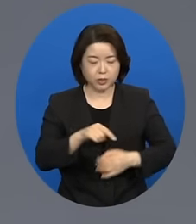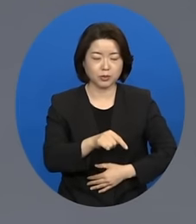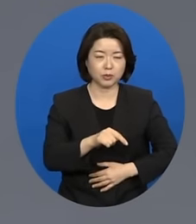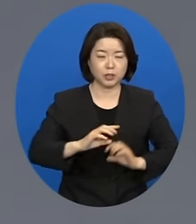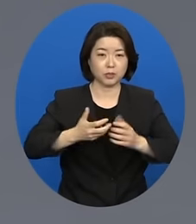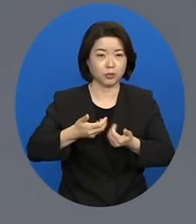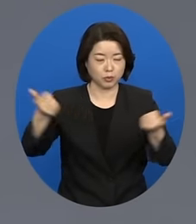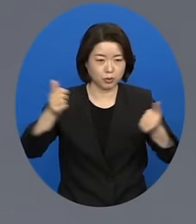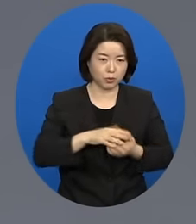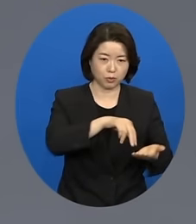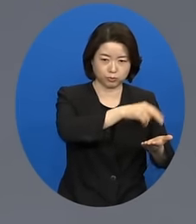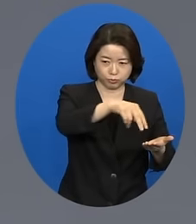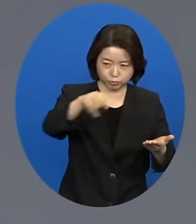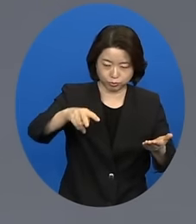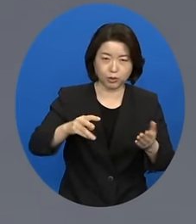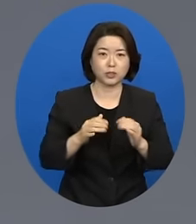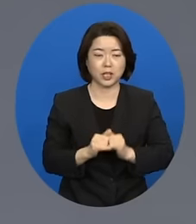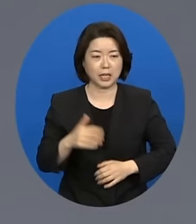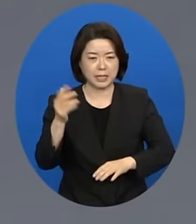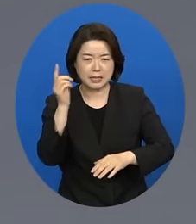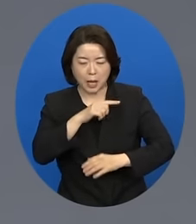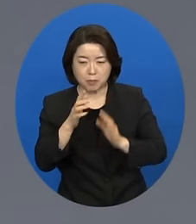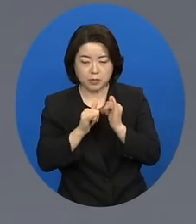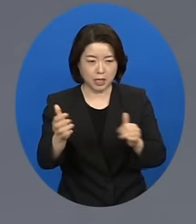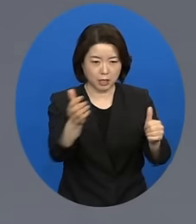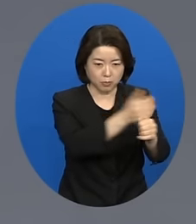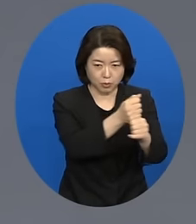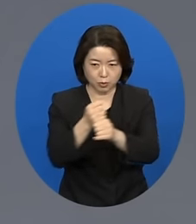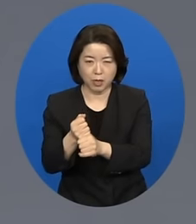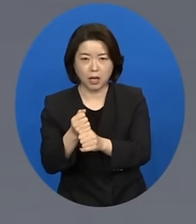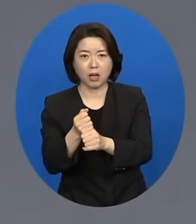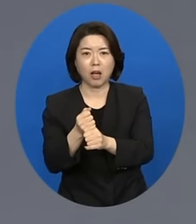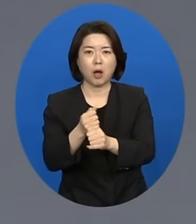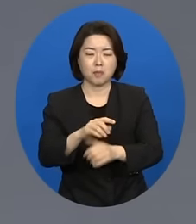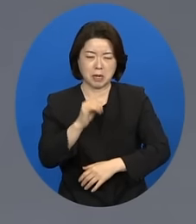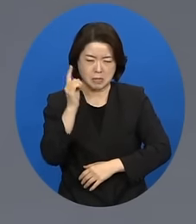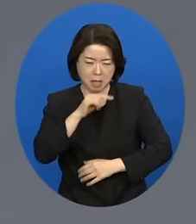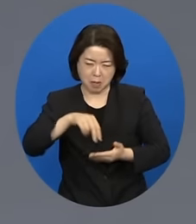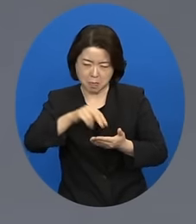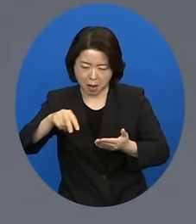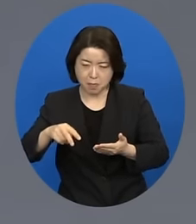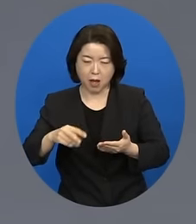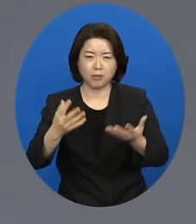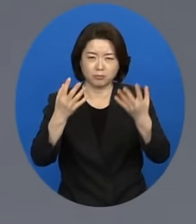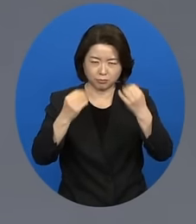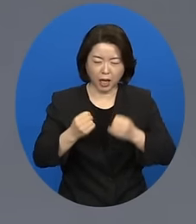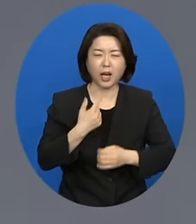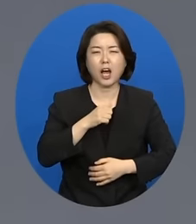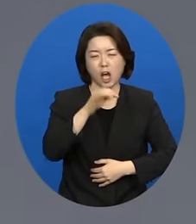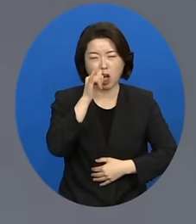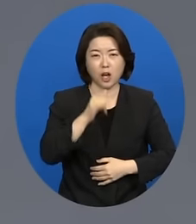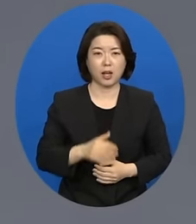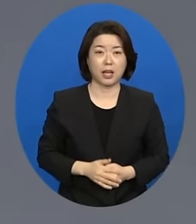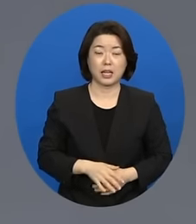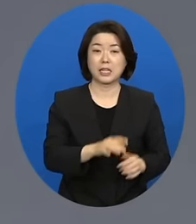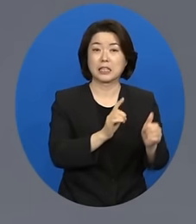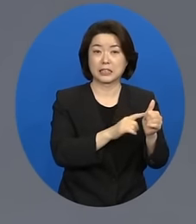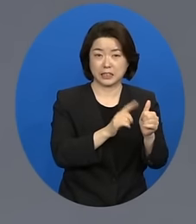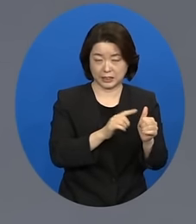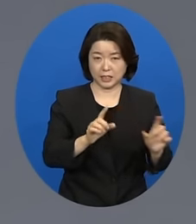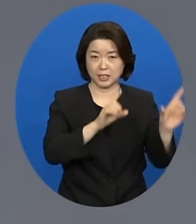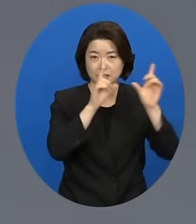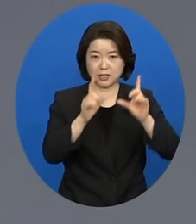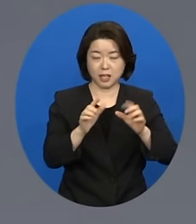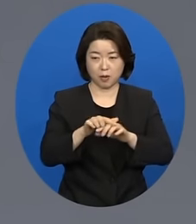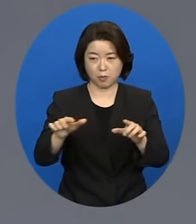나쁜 사람들의 손에 잡혀서 붙잡히는 뭐 그런 삶을 살기도 했습니다. 그러니까 그의 삶은 정말 보통